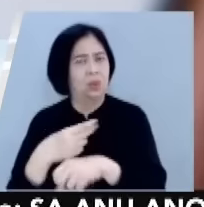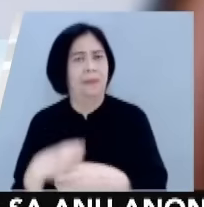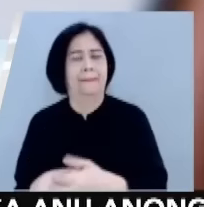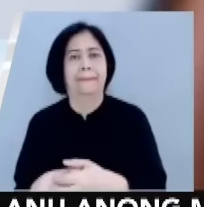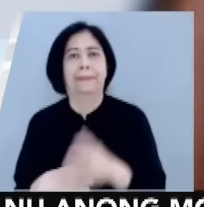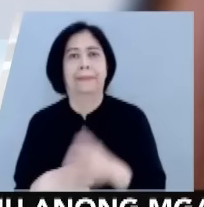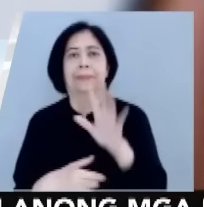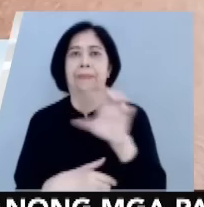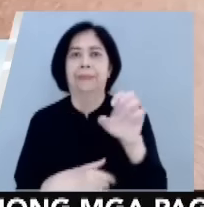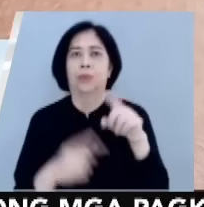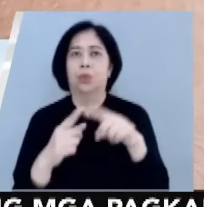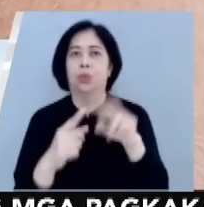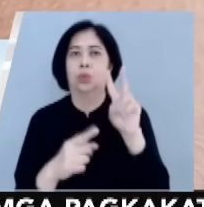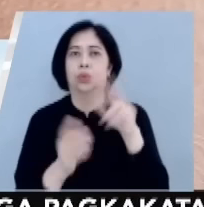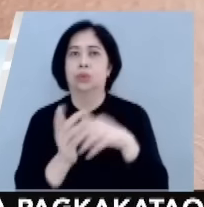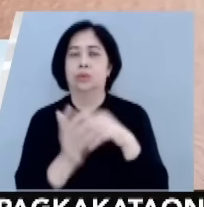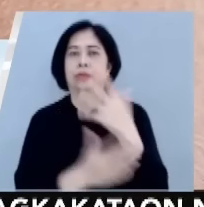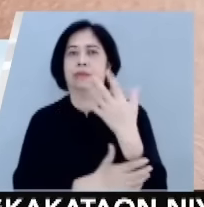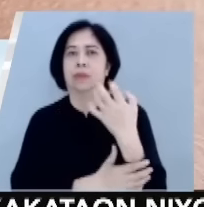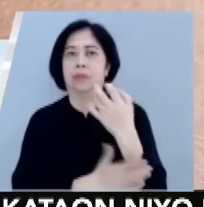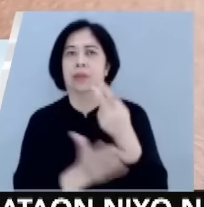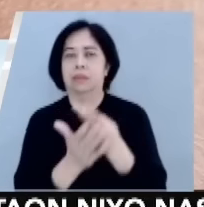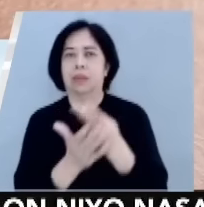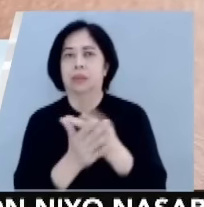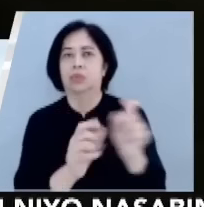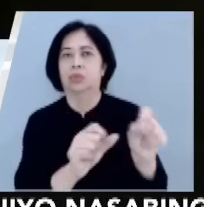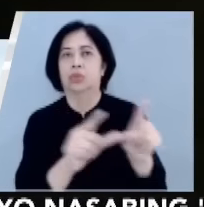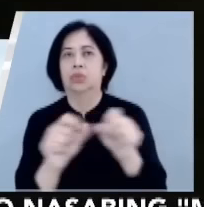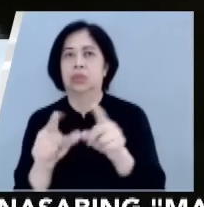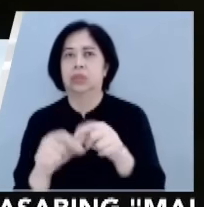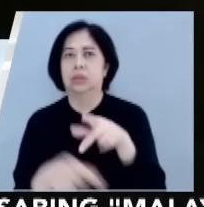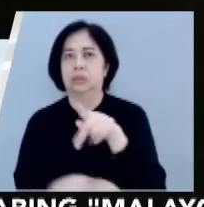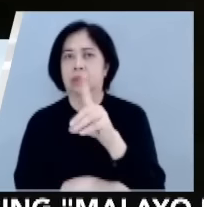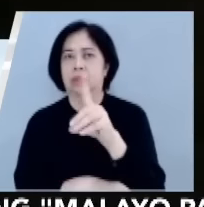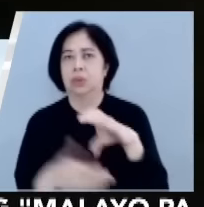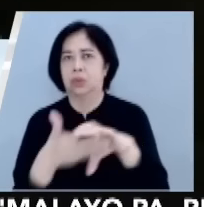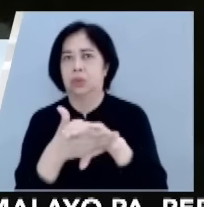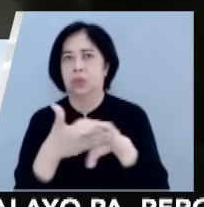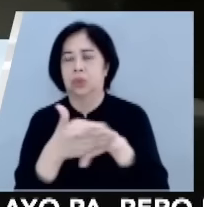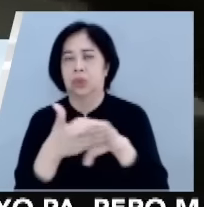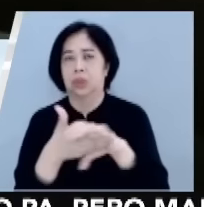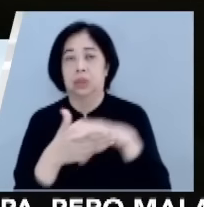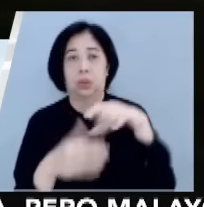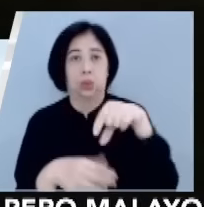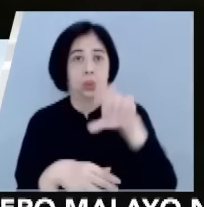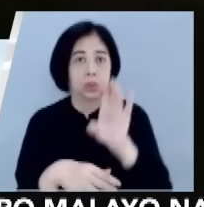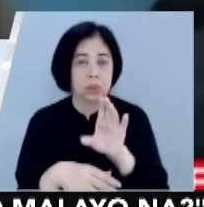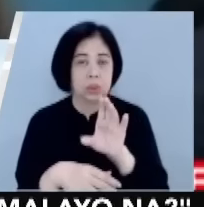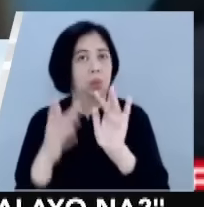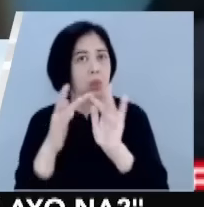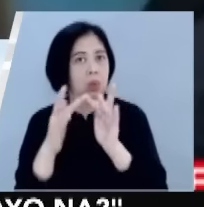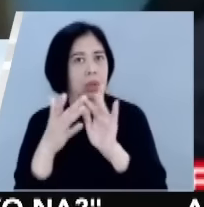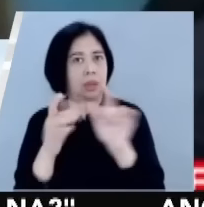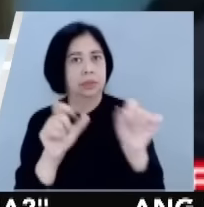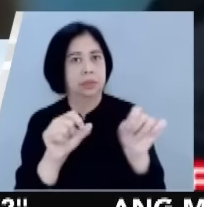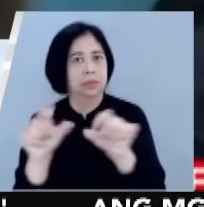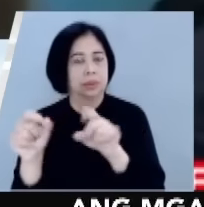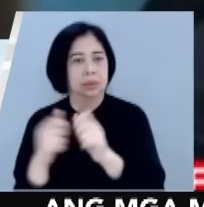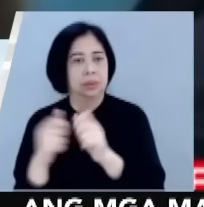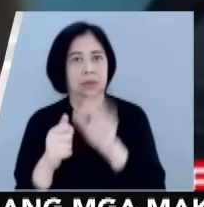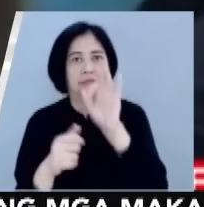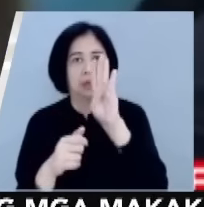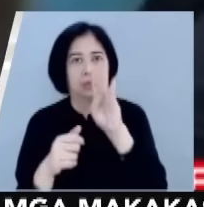hanggang 2,500 pesos daw ang bentahan ng PWD card. Sa Quezon City, online na ang bentahan. Facebook Market,